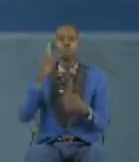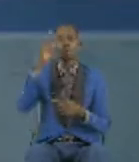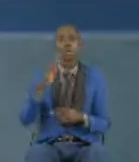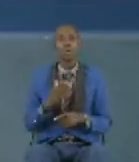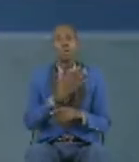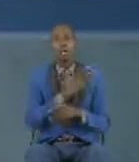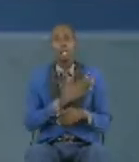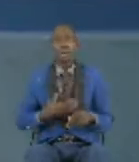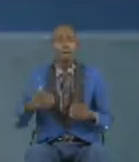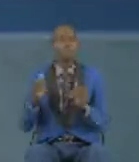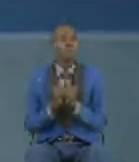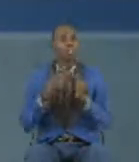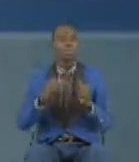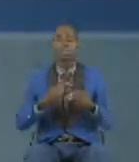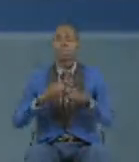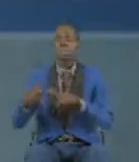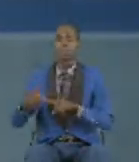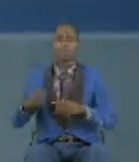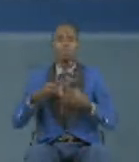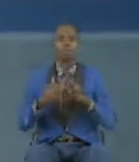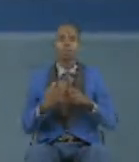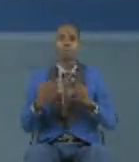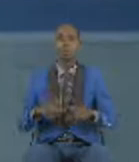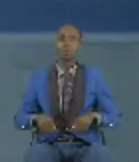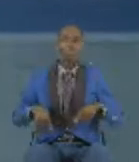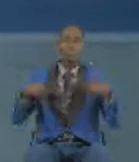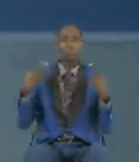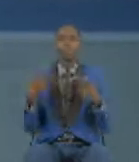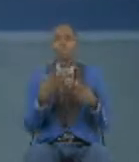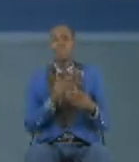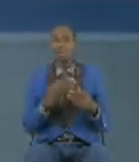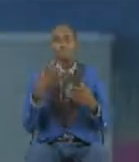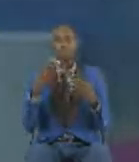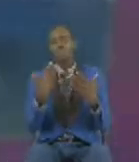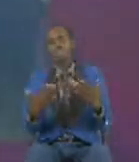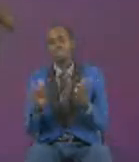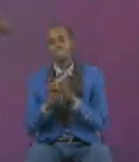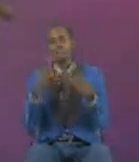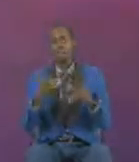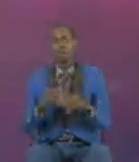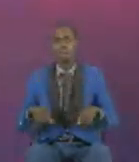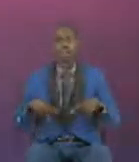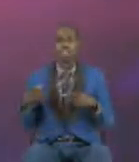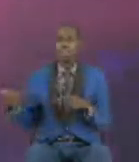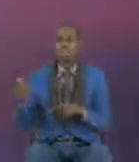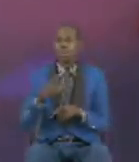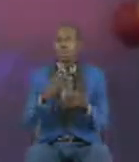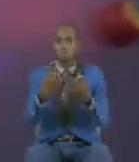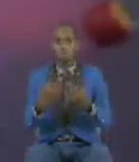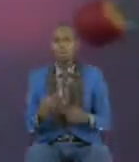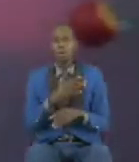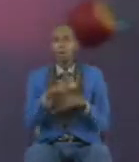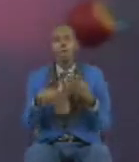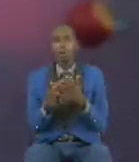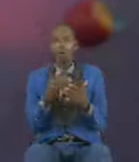Et les vicissitudes de la vie, les situations différentes de la vie viennent et ces choses